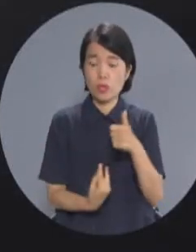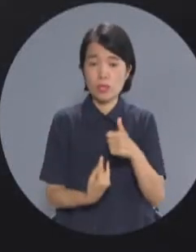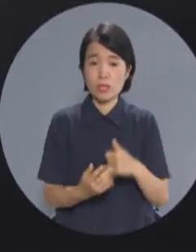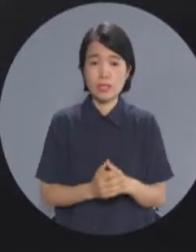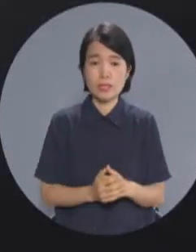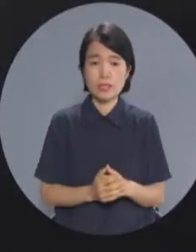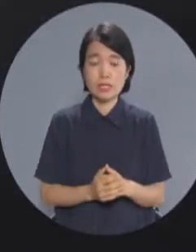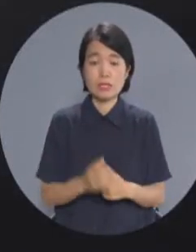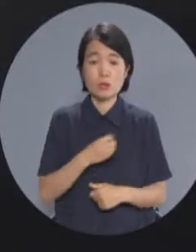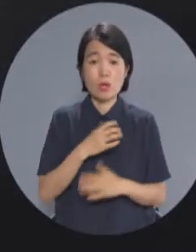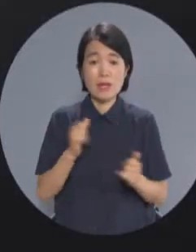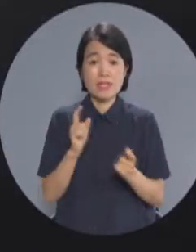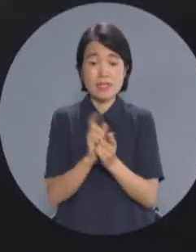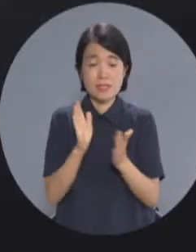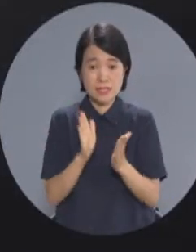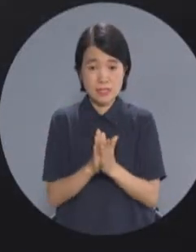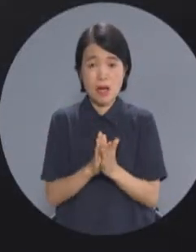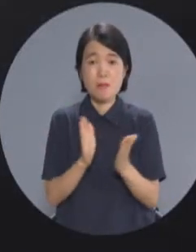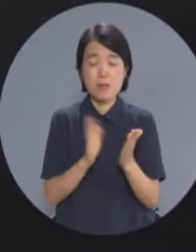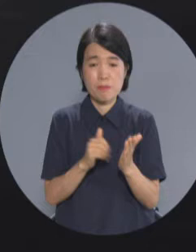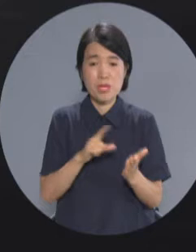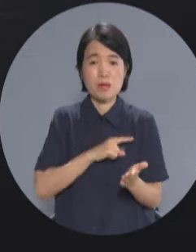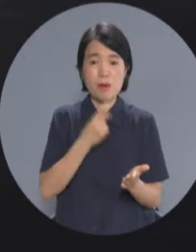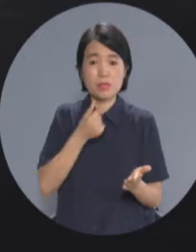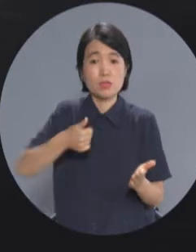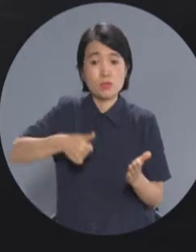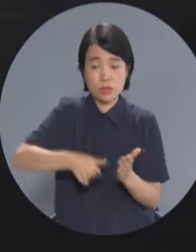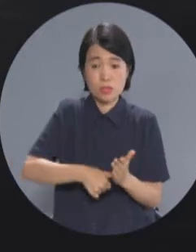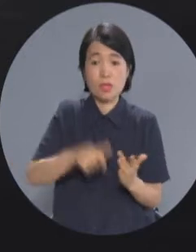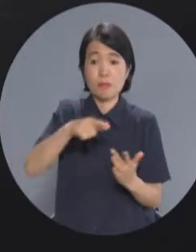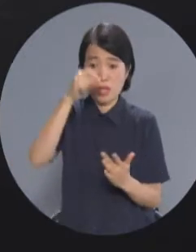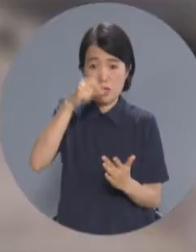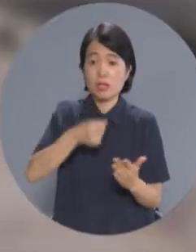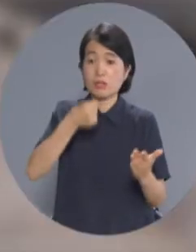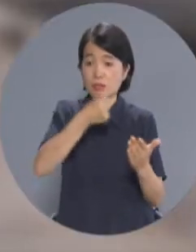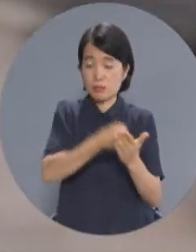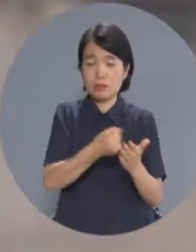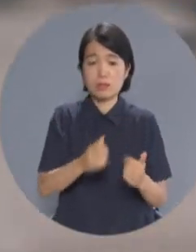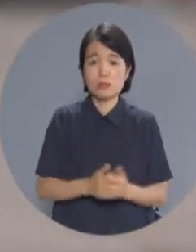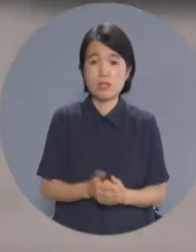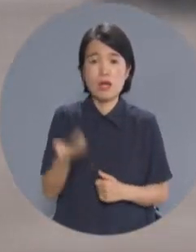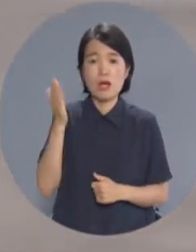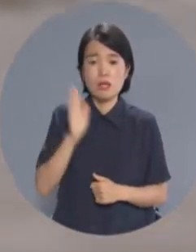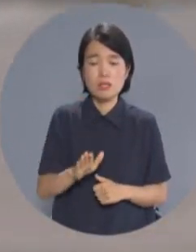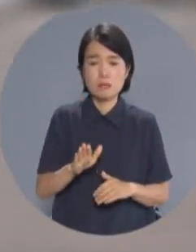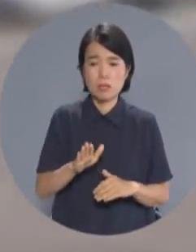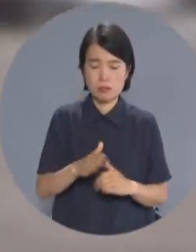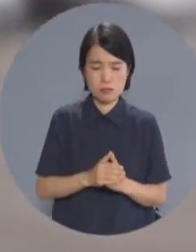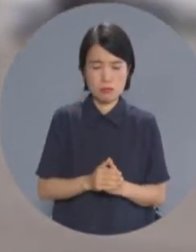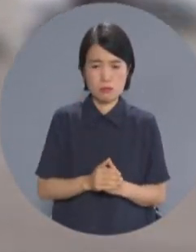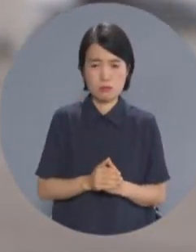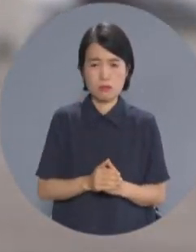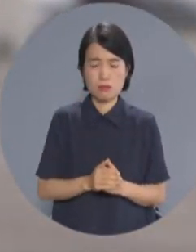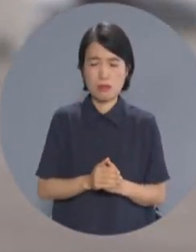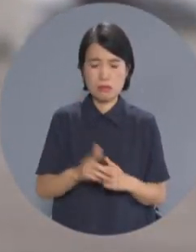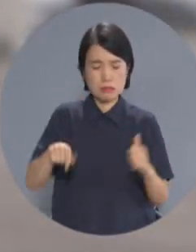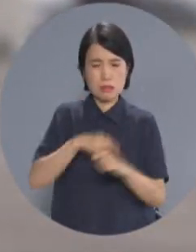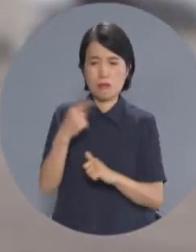조합원의 직접 비밀 무기명 투표로 선출하게끔 규정돼 있습니다. 하지만 현실은